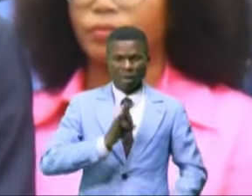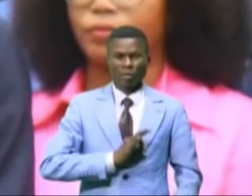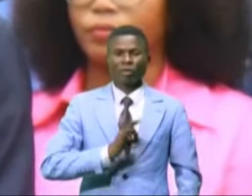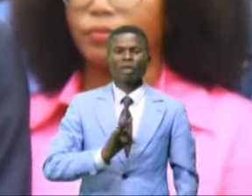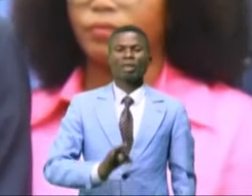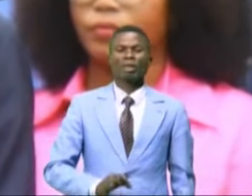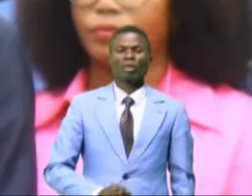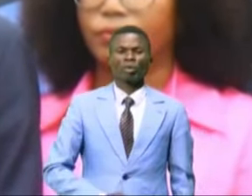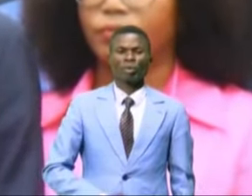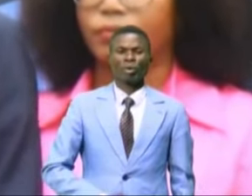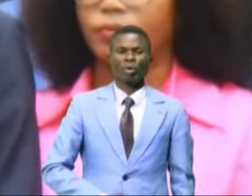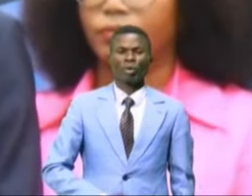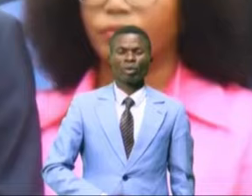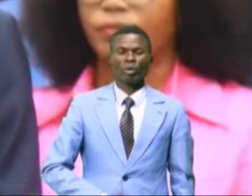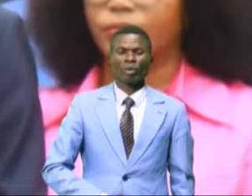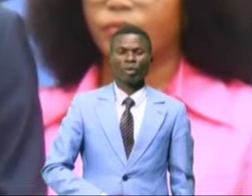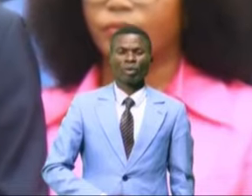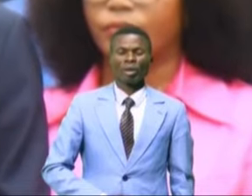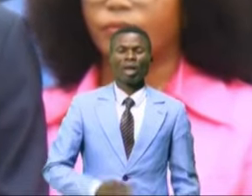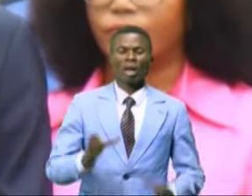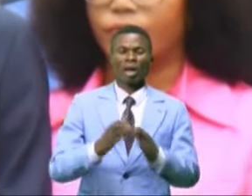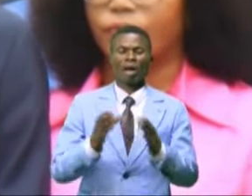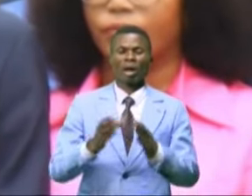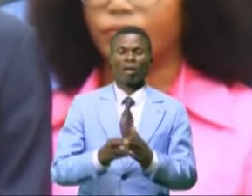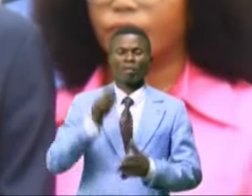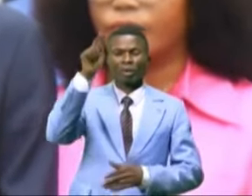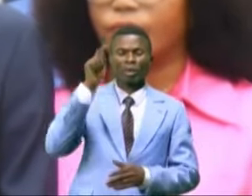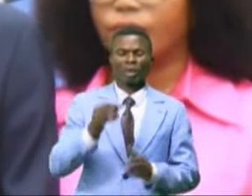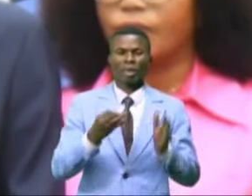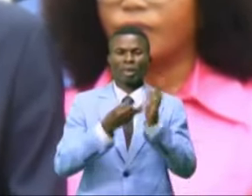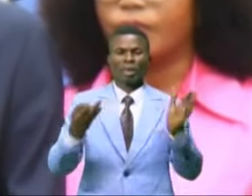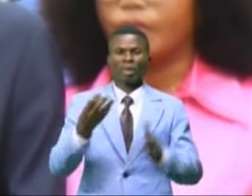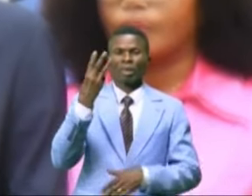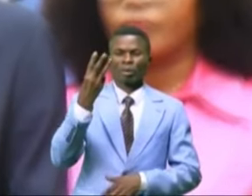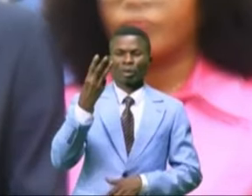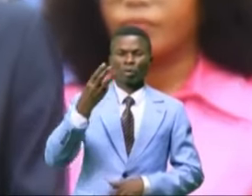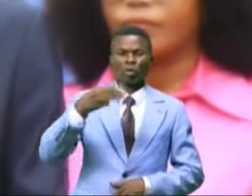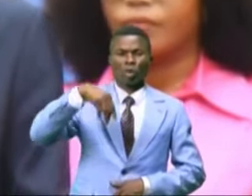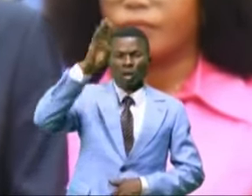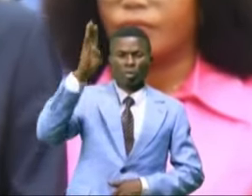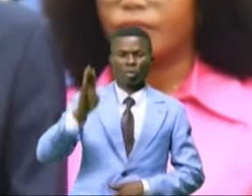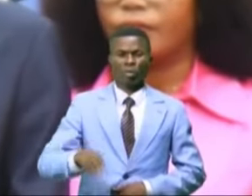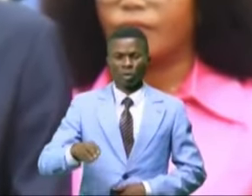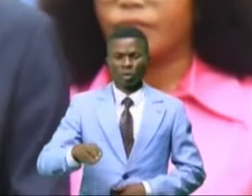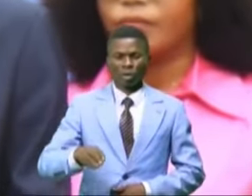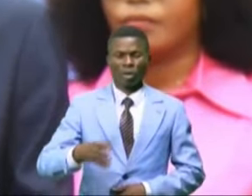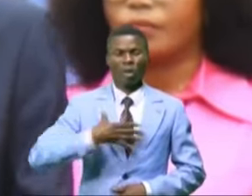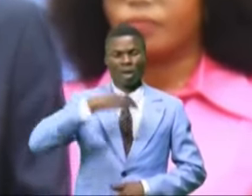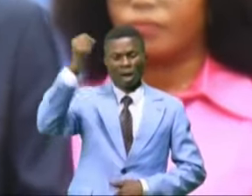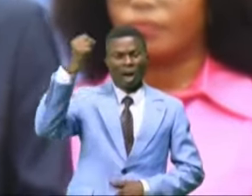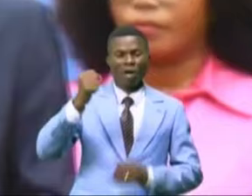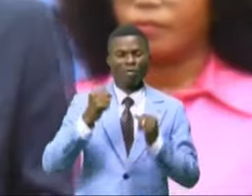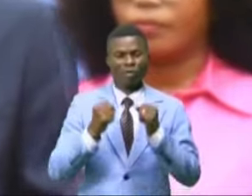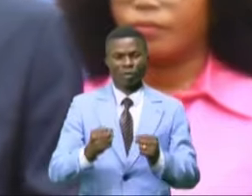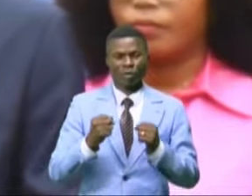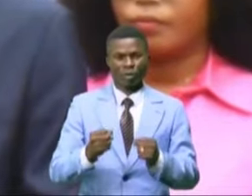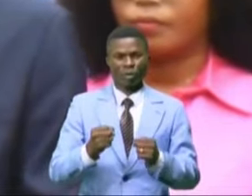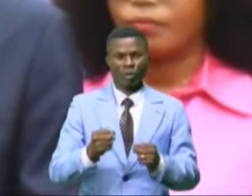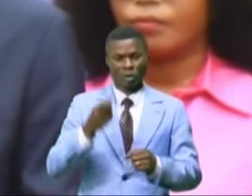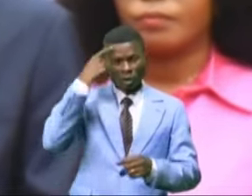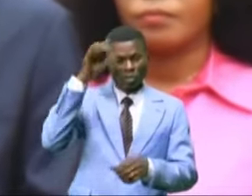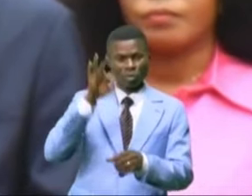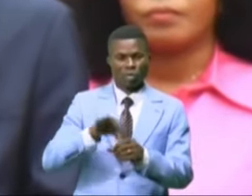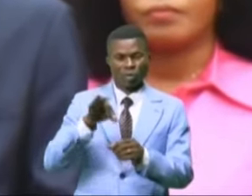Antoine Tshisekedi Tshilombo avec un score de 73% de la victoire écrasante aux